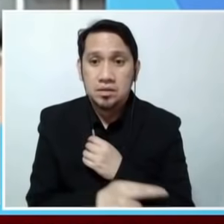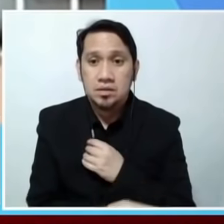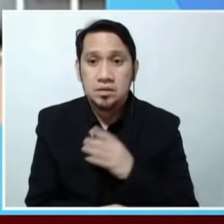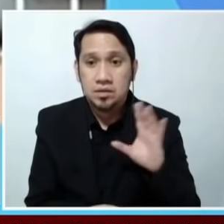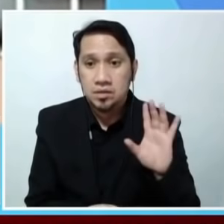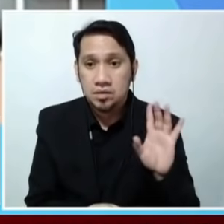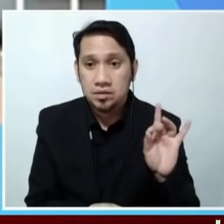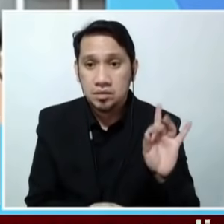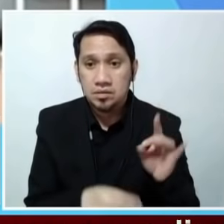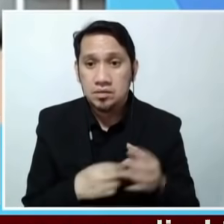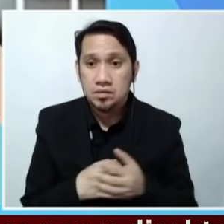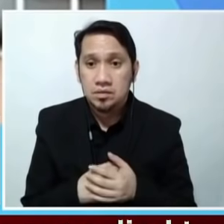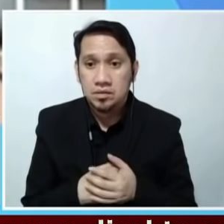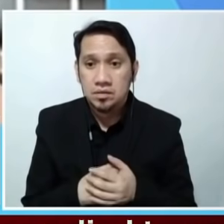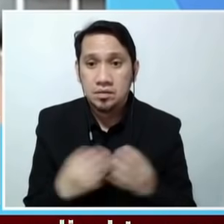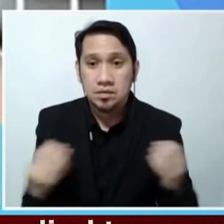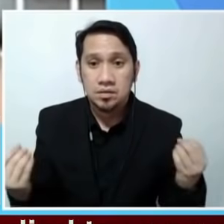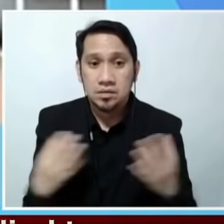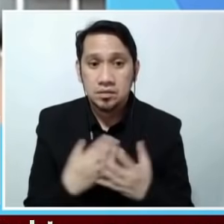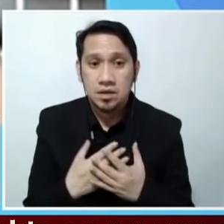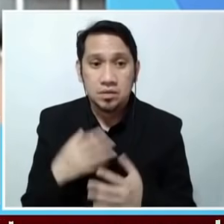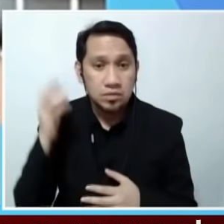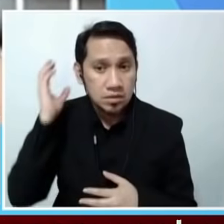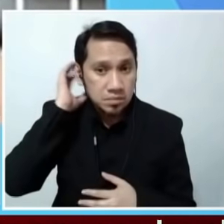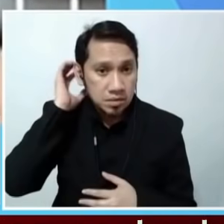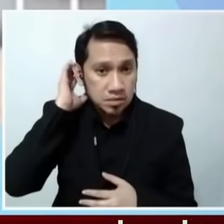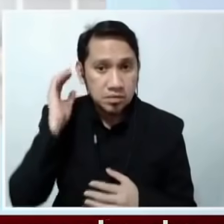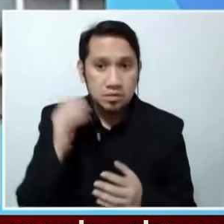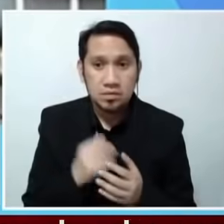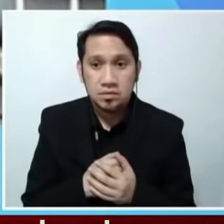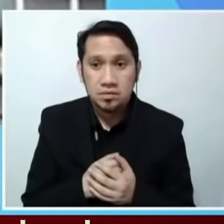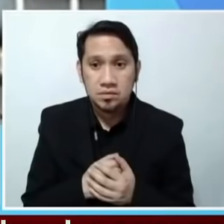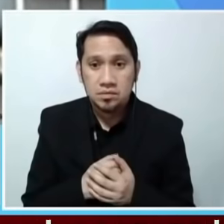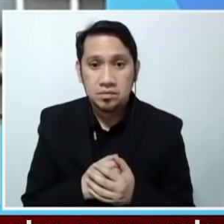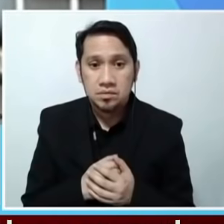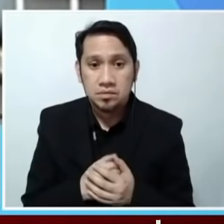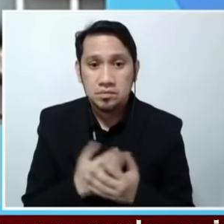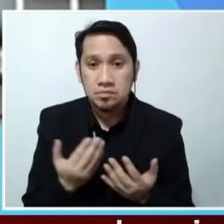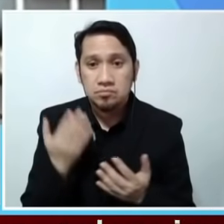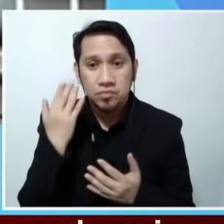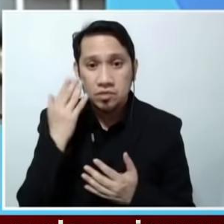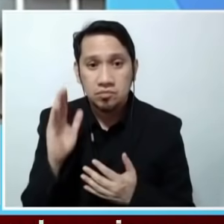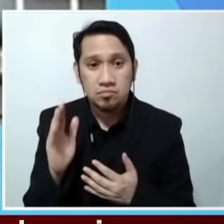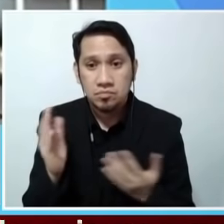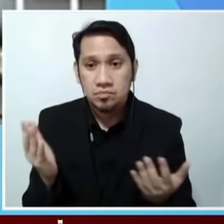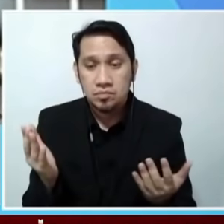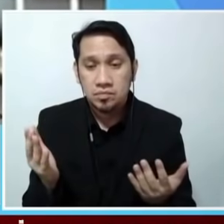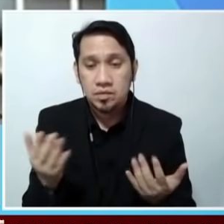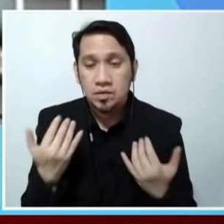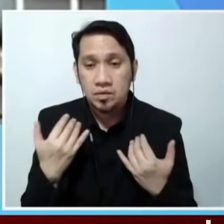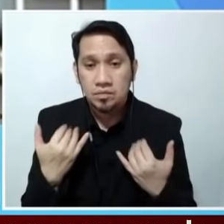medyo takot sa Mindanao, di ba? Medyo bulag kami doon. Naturally,